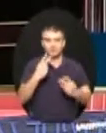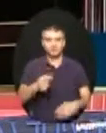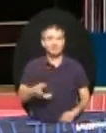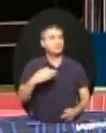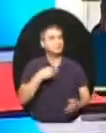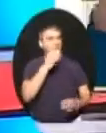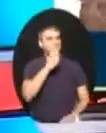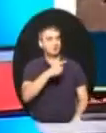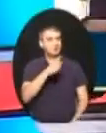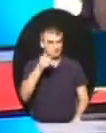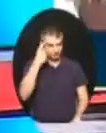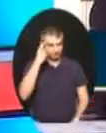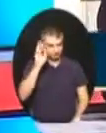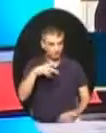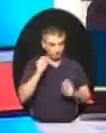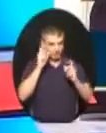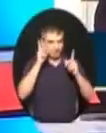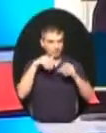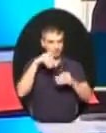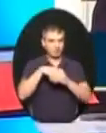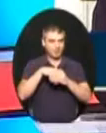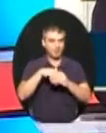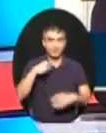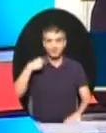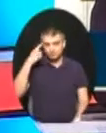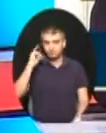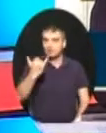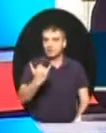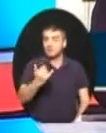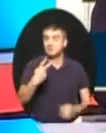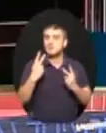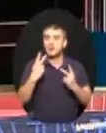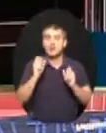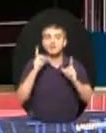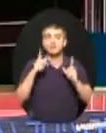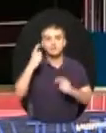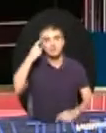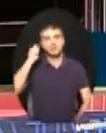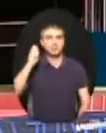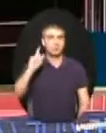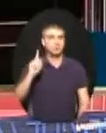שאלה אחרונה, אני רוצה לשאול אותך, אתה חושב שיש התעוררות בקרב הציבור? אני חושב שכן, יש בעיקר התעוררות